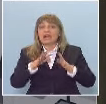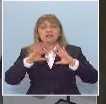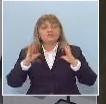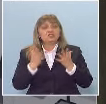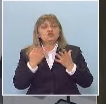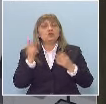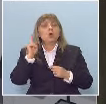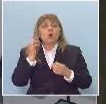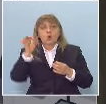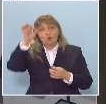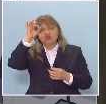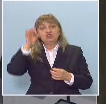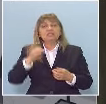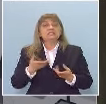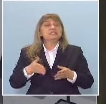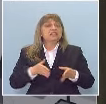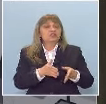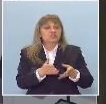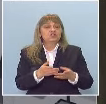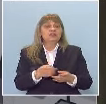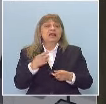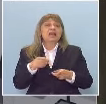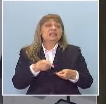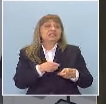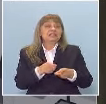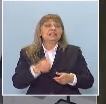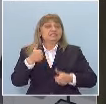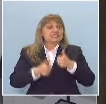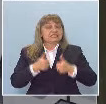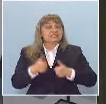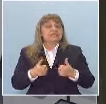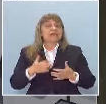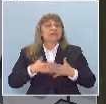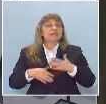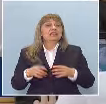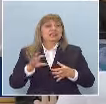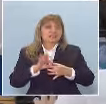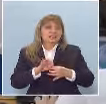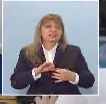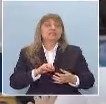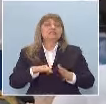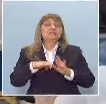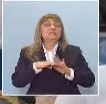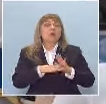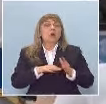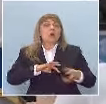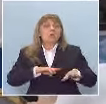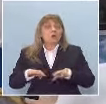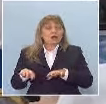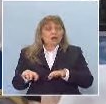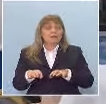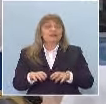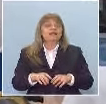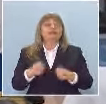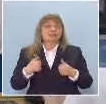вече се организират състезания и мероприятия в училището, свързани с програмиране и всички насоки, които се изучават тук. За мен